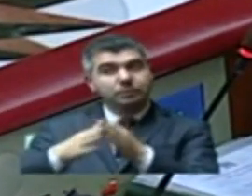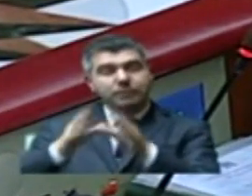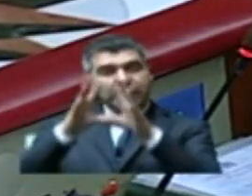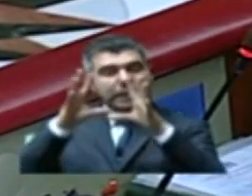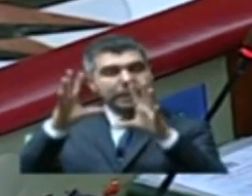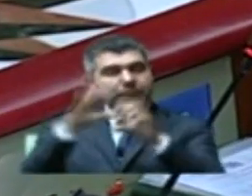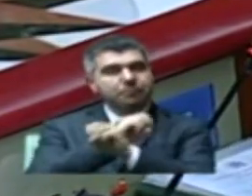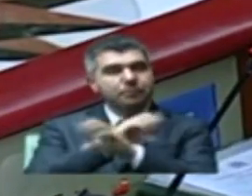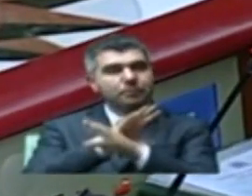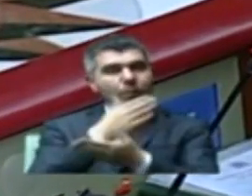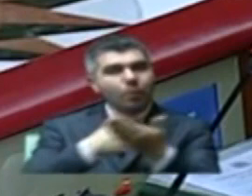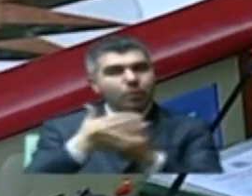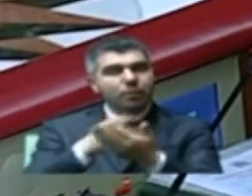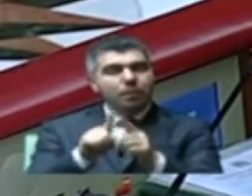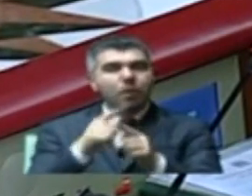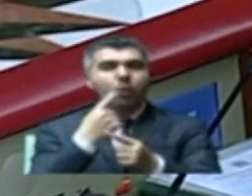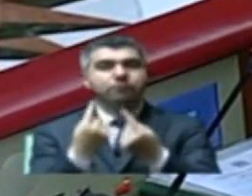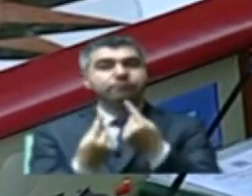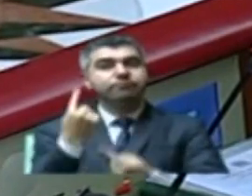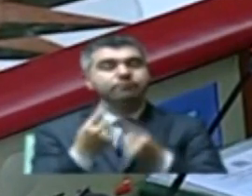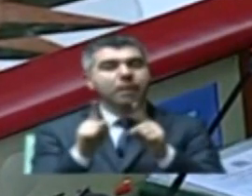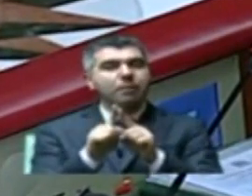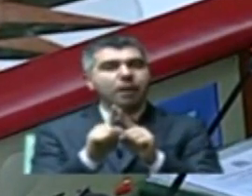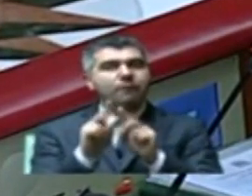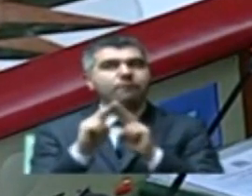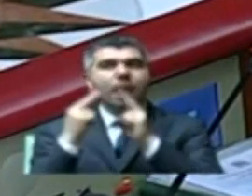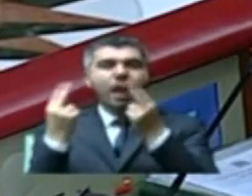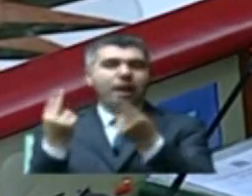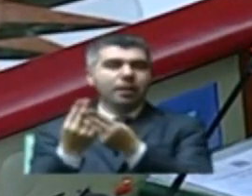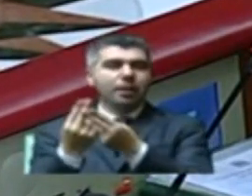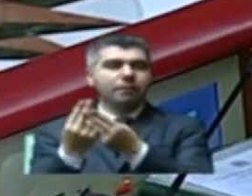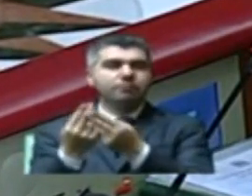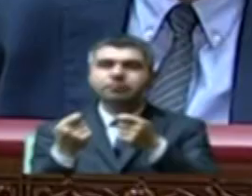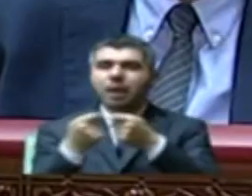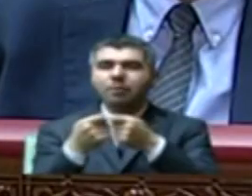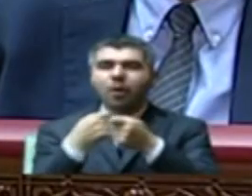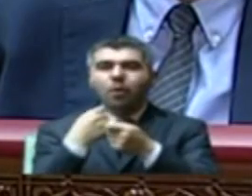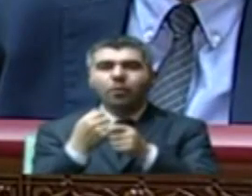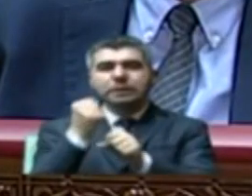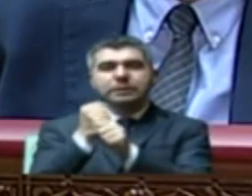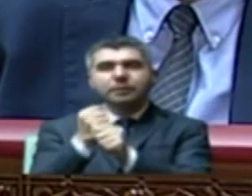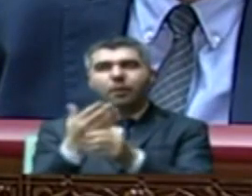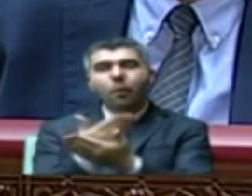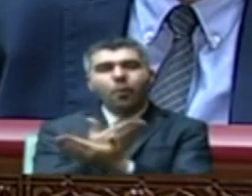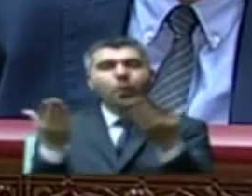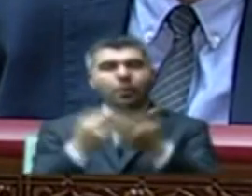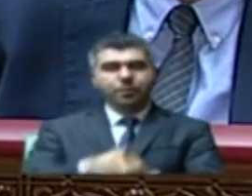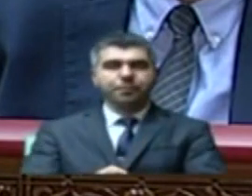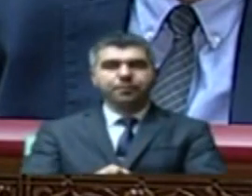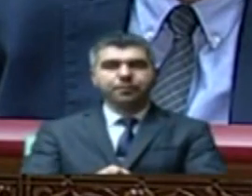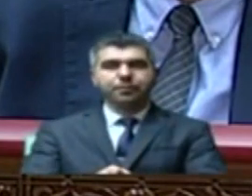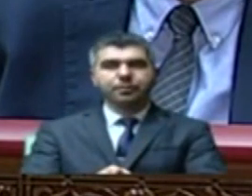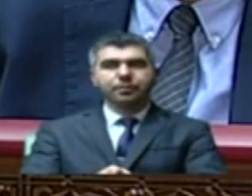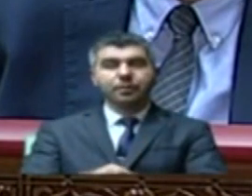خصنا نمشيو لعملية التخفيف اللي دارها العالم كله، عملية التأقلم والتكيف. هذا هو